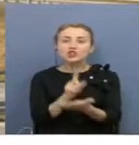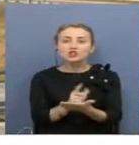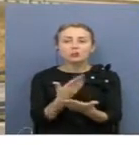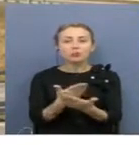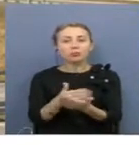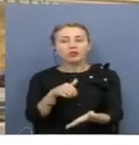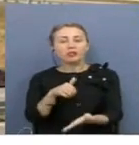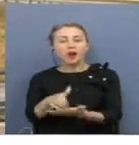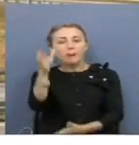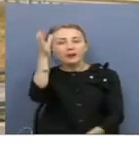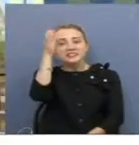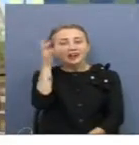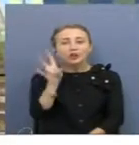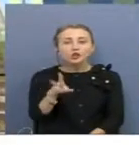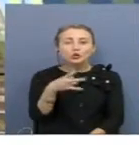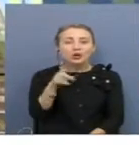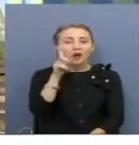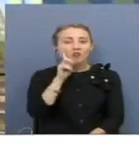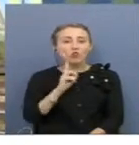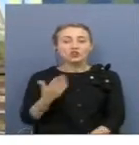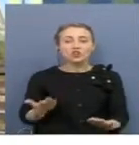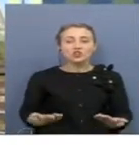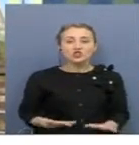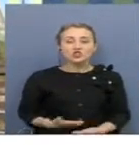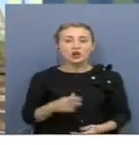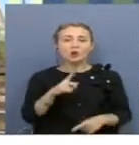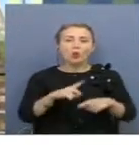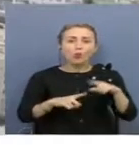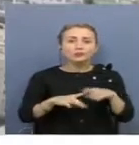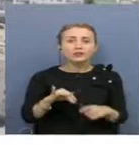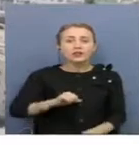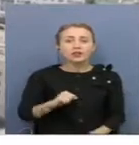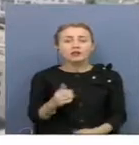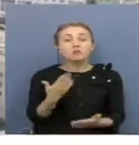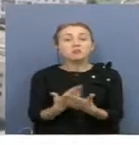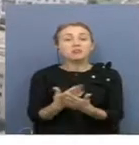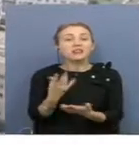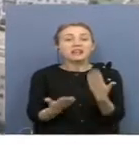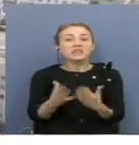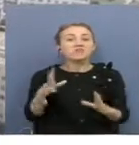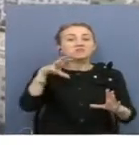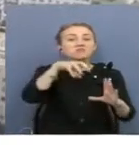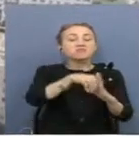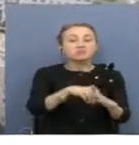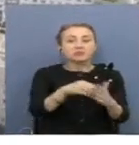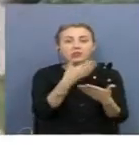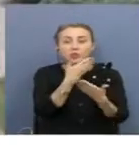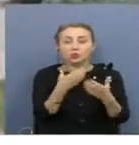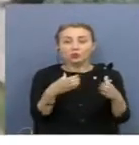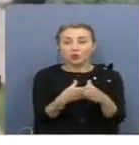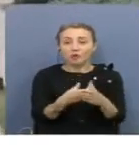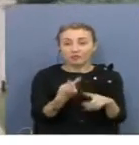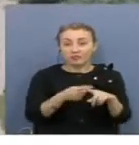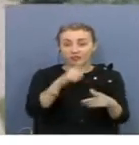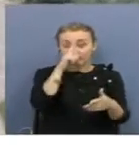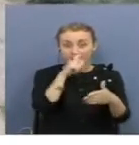ЕГВА куәгерлерінің құрамында болмай, немесе бірлестік құрамынан шыққан болса, олардан бас тартулар дейіз. Бұл ағымға сенушілер